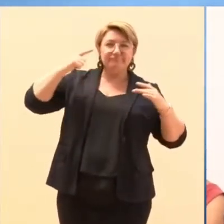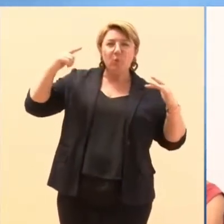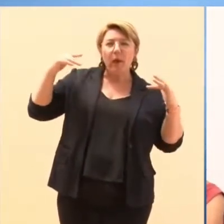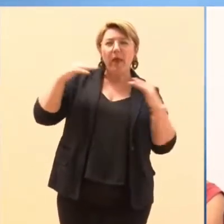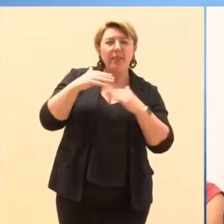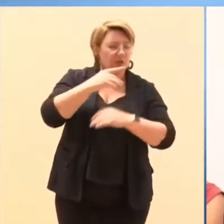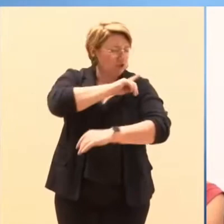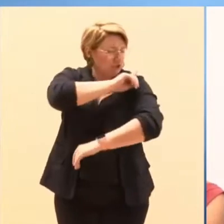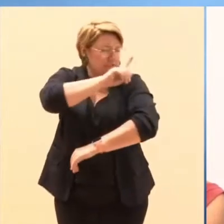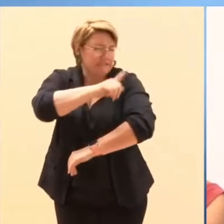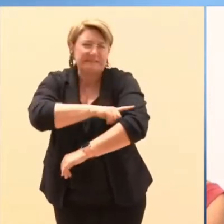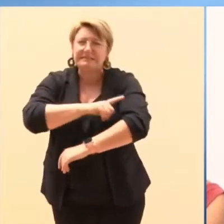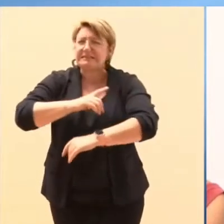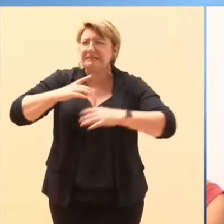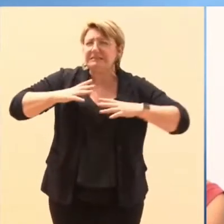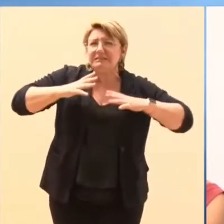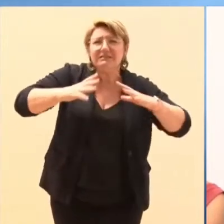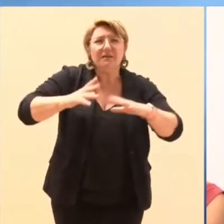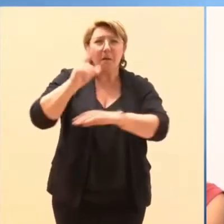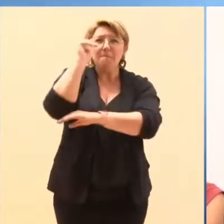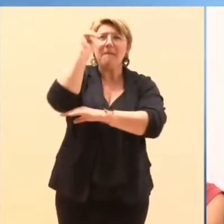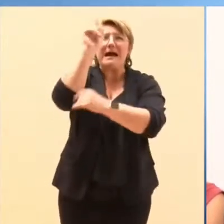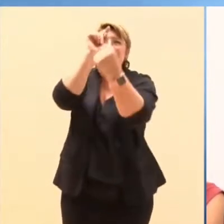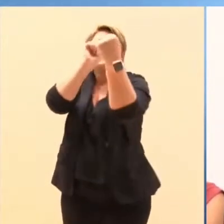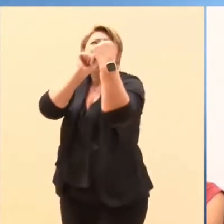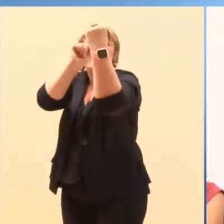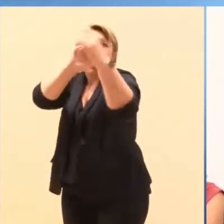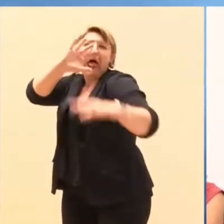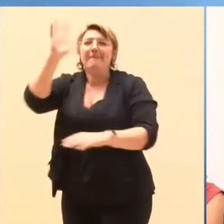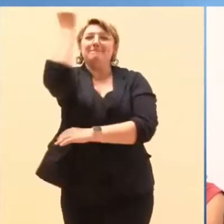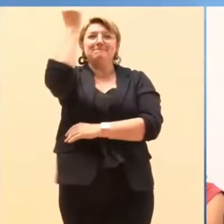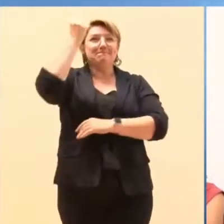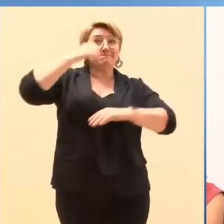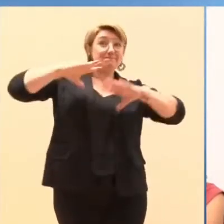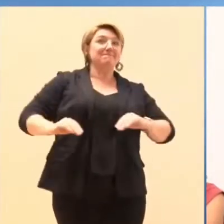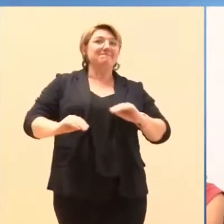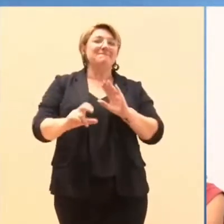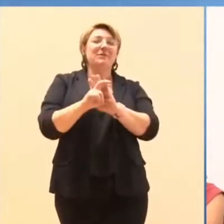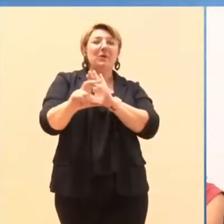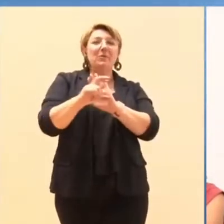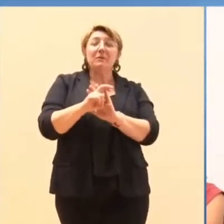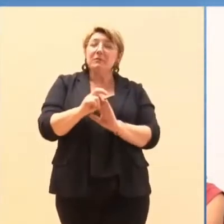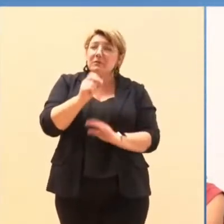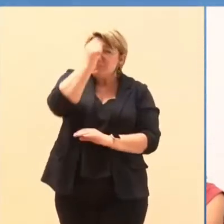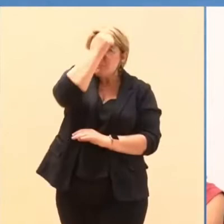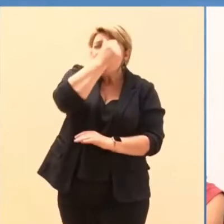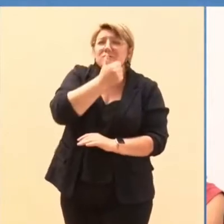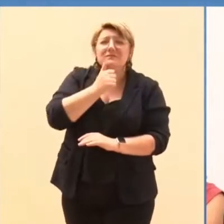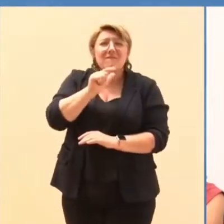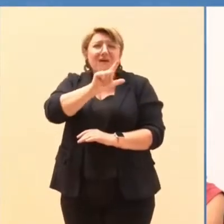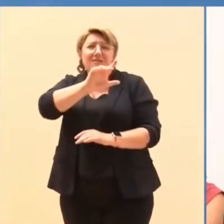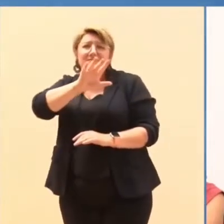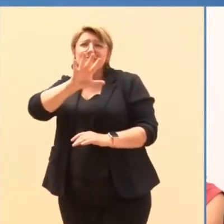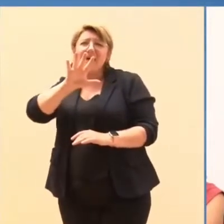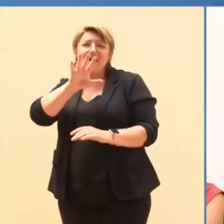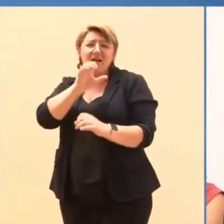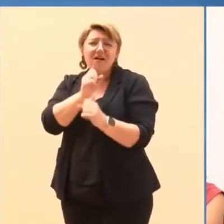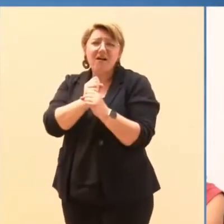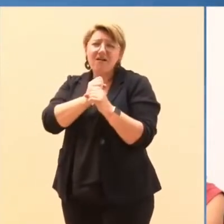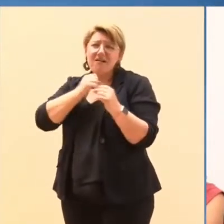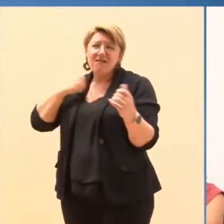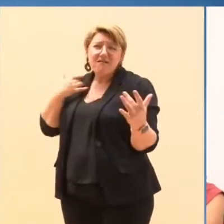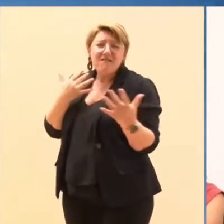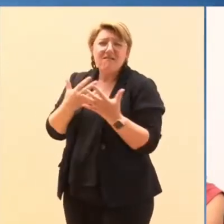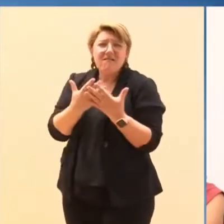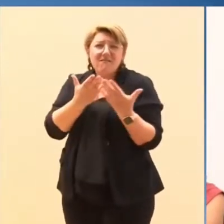arraché à Paris, de haute lutte, ce musée attendu pendant un quart de siècle, qui est une des fiertés de Grenoble et